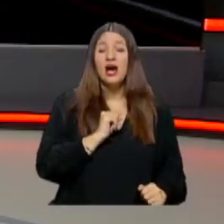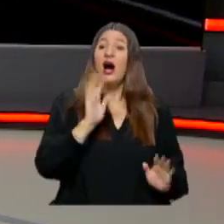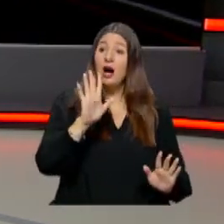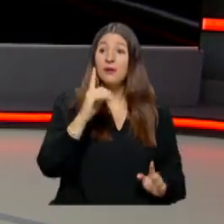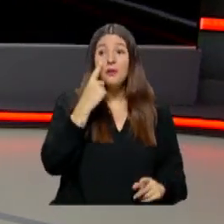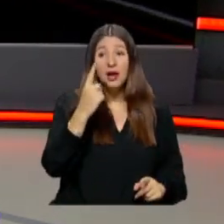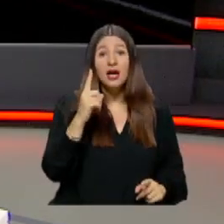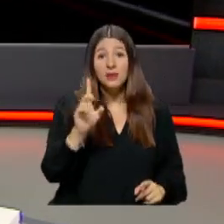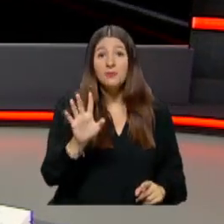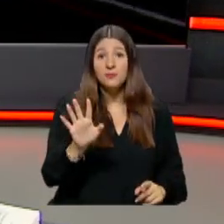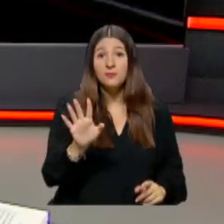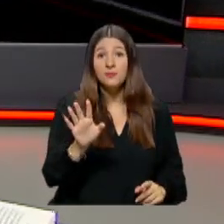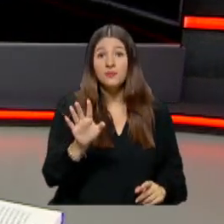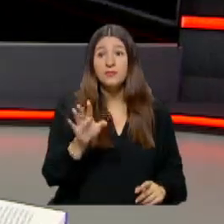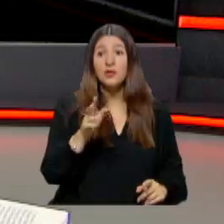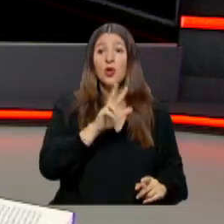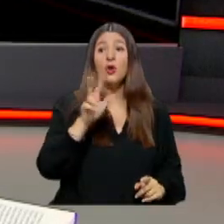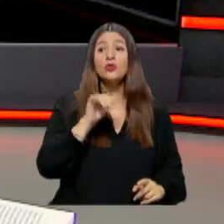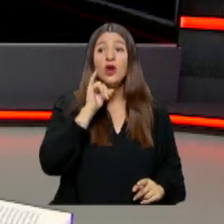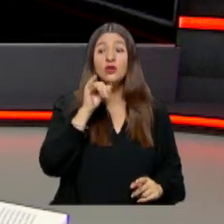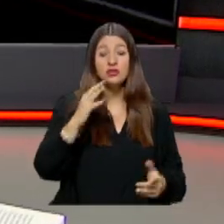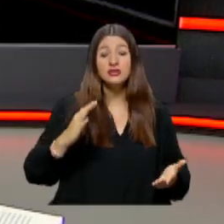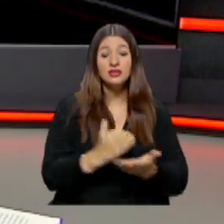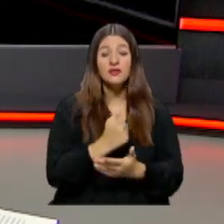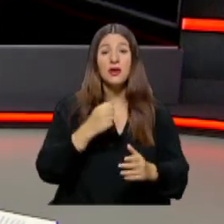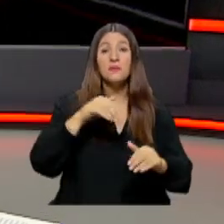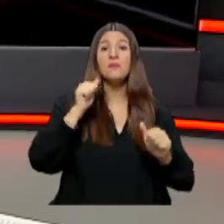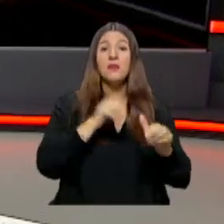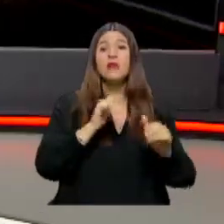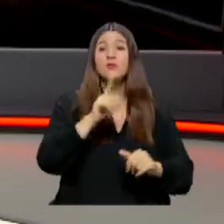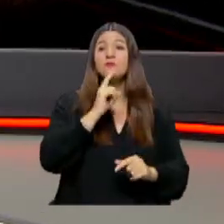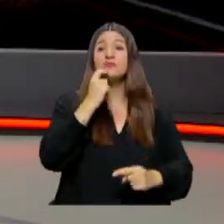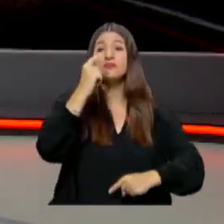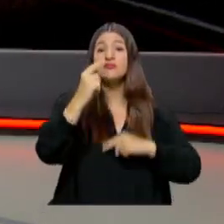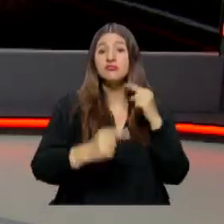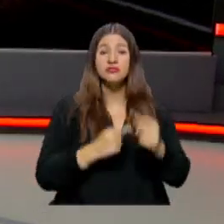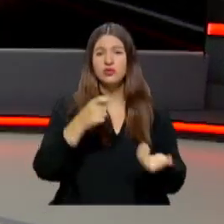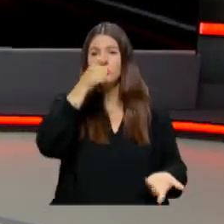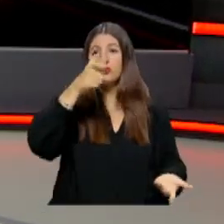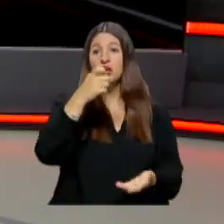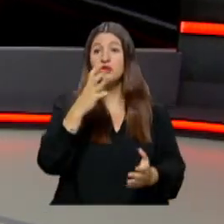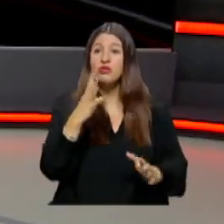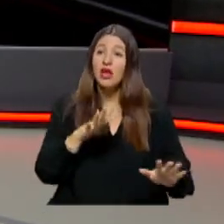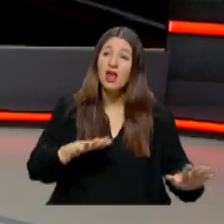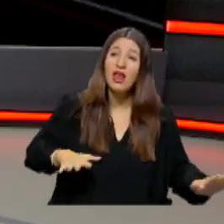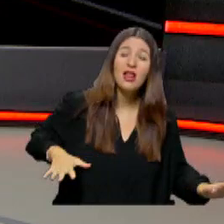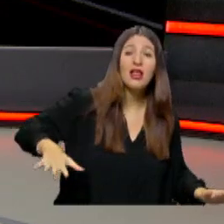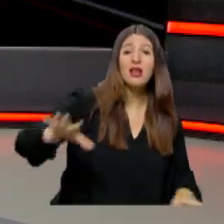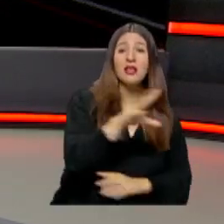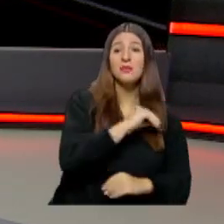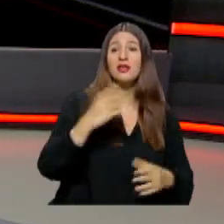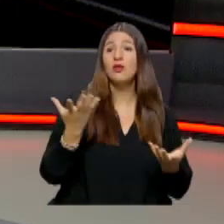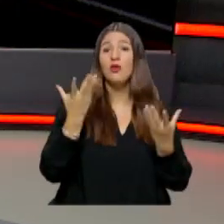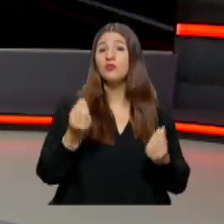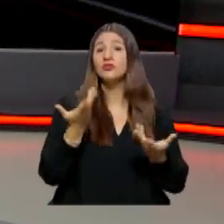Ama bir bakalım. 30 Ağustos Zafer Bayramı'nın 100. yılında Türkiye'nin dört bir yanında